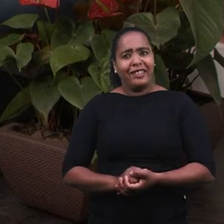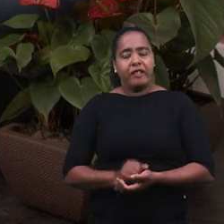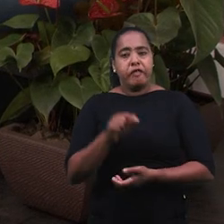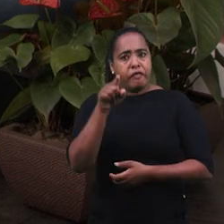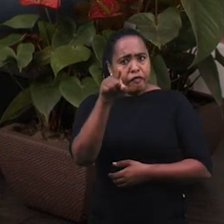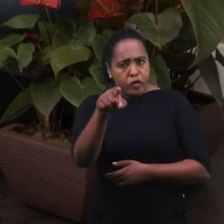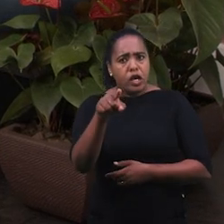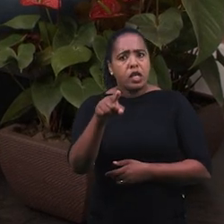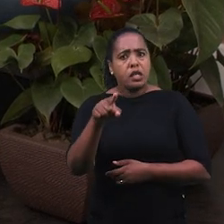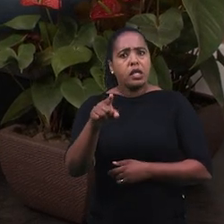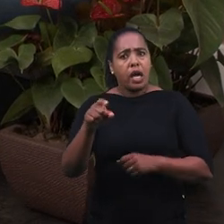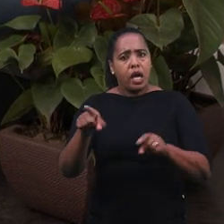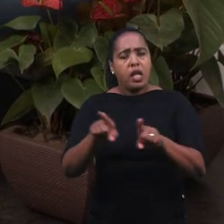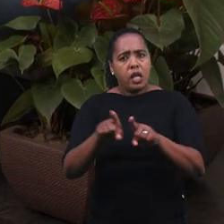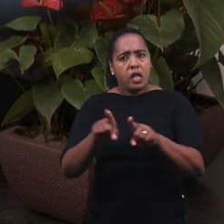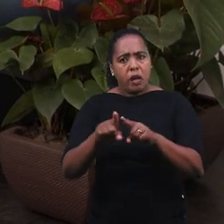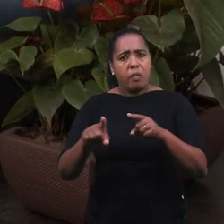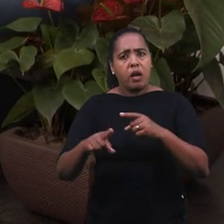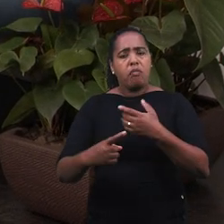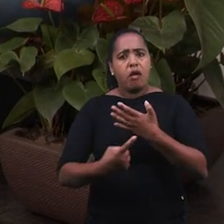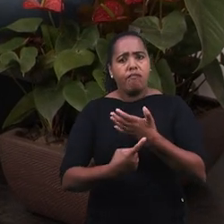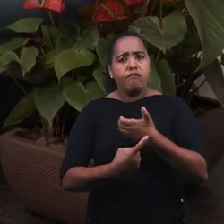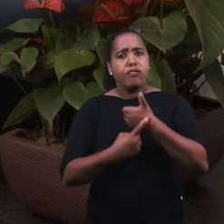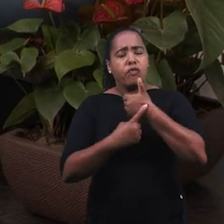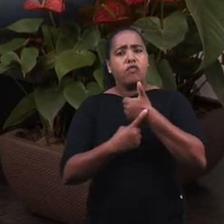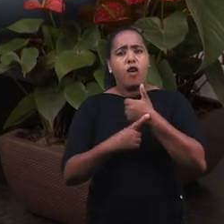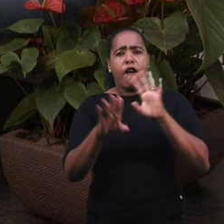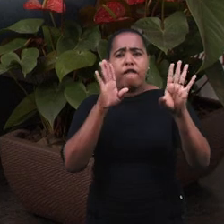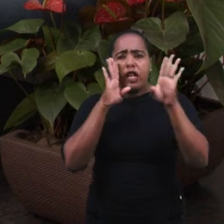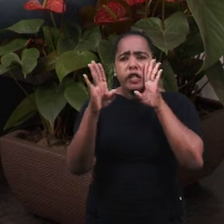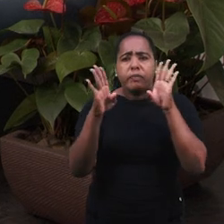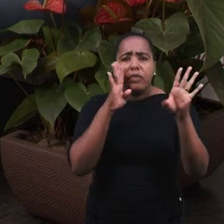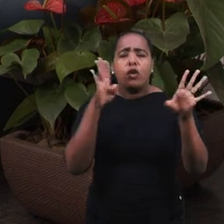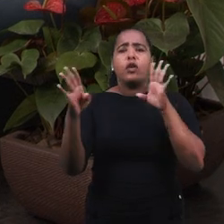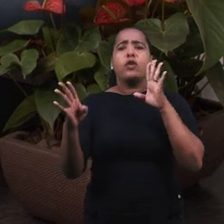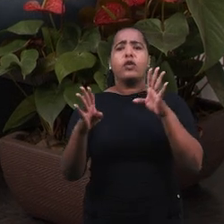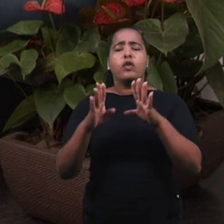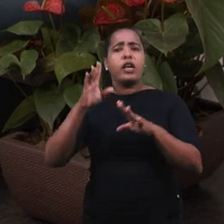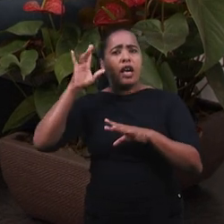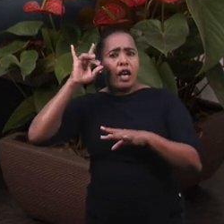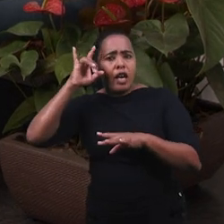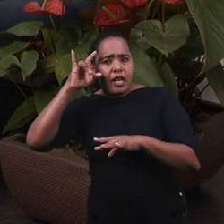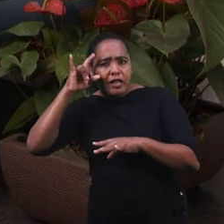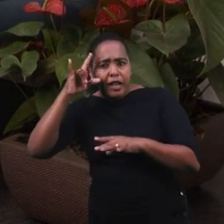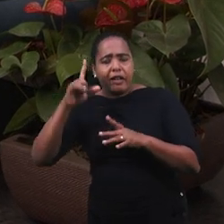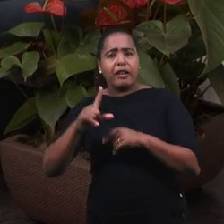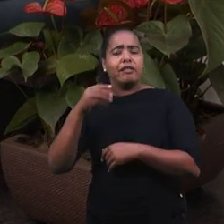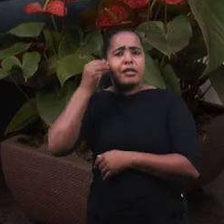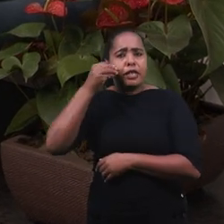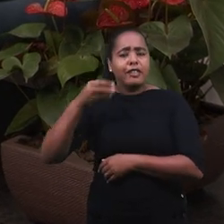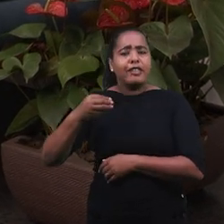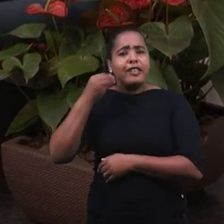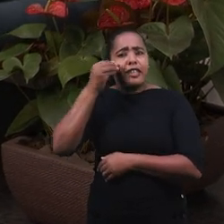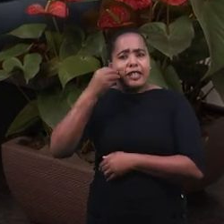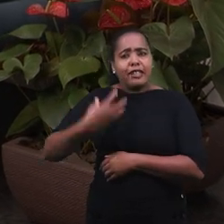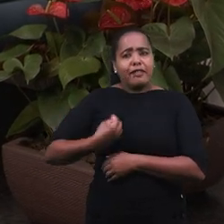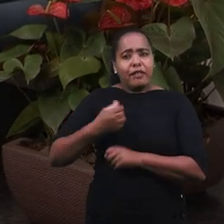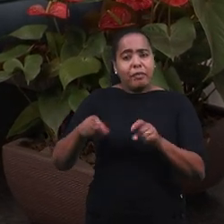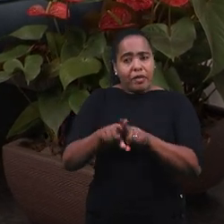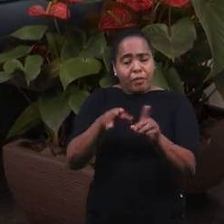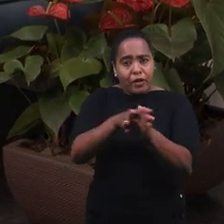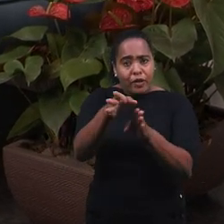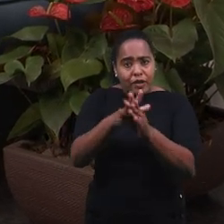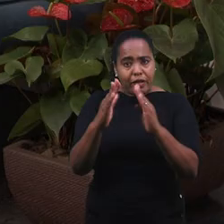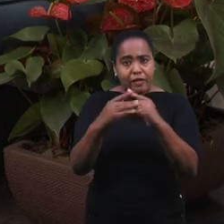gratuite. Et vous pouvez aussi nous accompagner dans l'Instagram, le Facebook et savoir les expériences que nous vivons, les orientations de